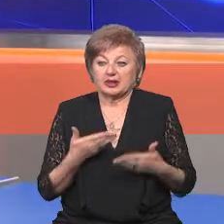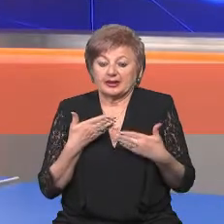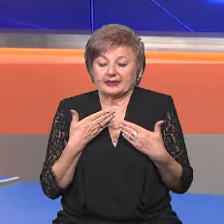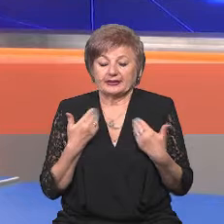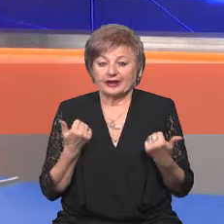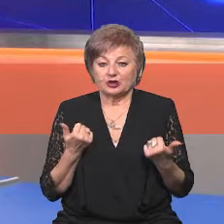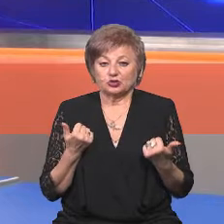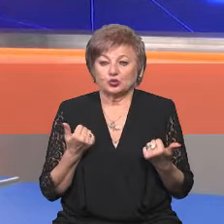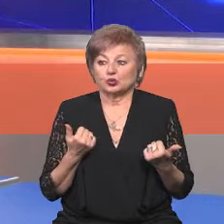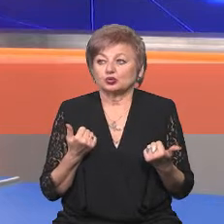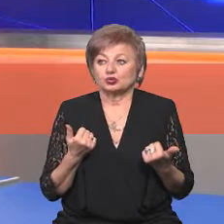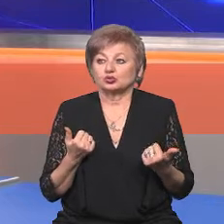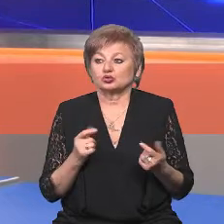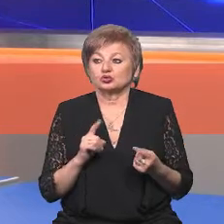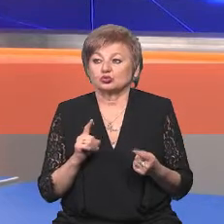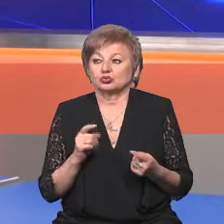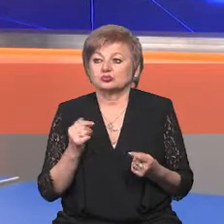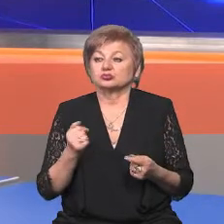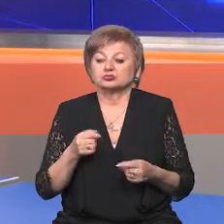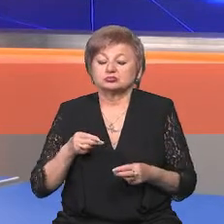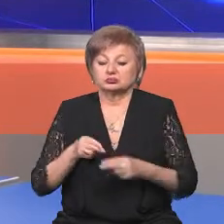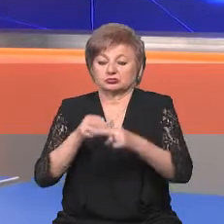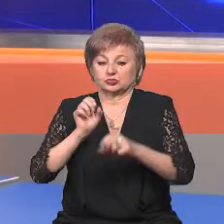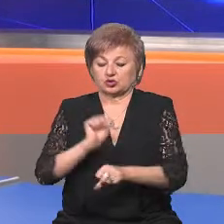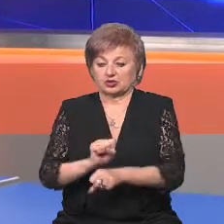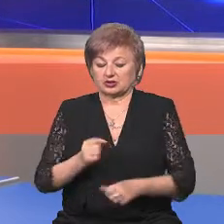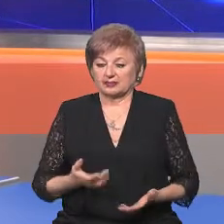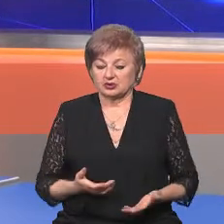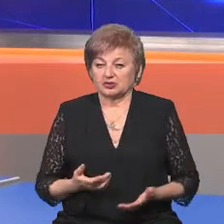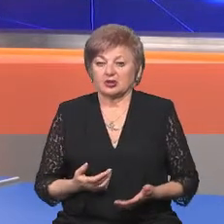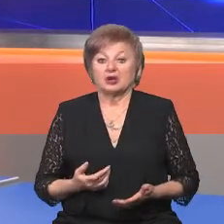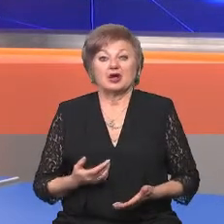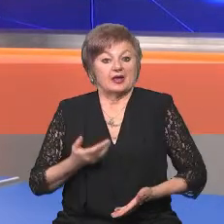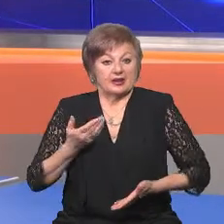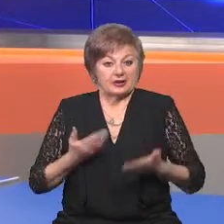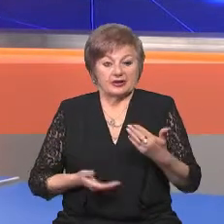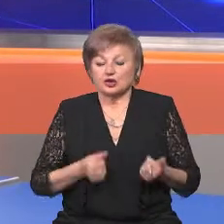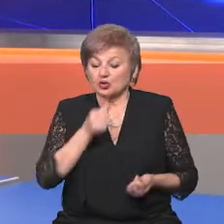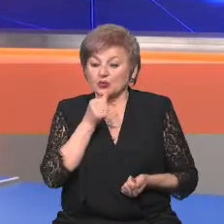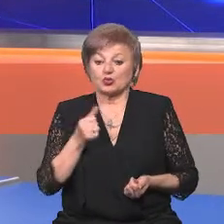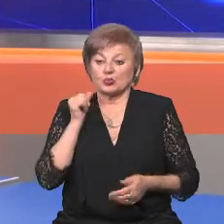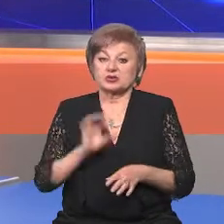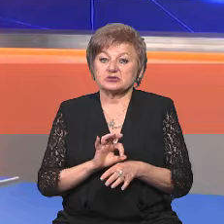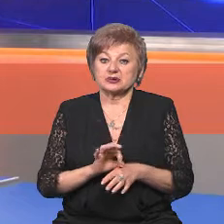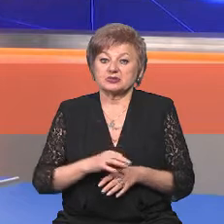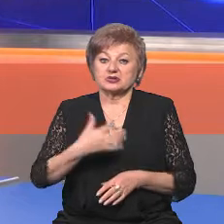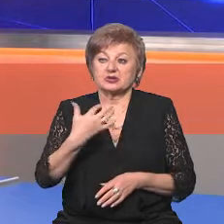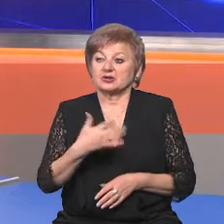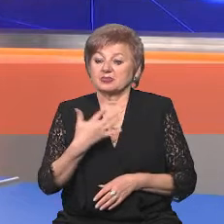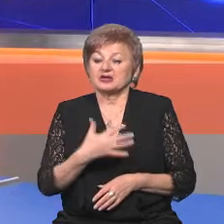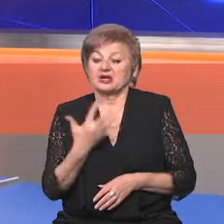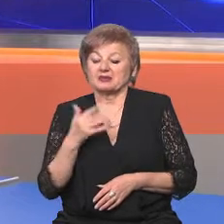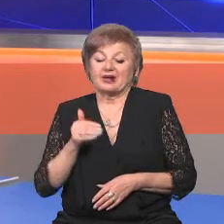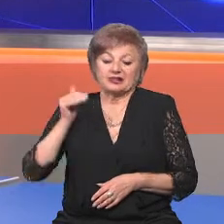немає ніяких тенденцій до його зупинення. Якщо в прошлому році захворіло понад 55 тисяч